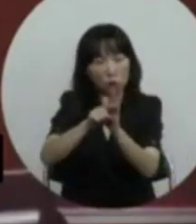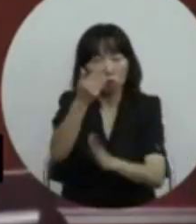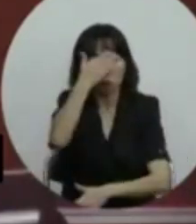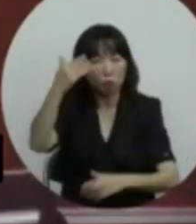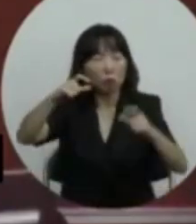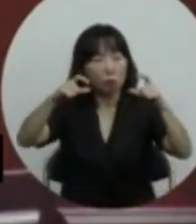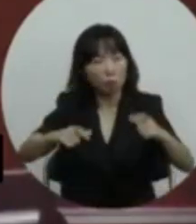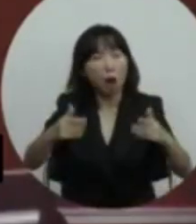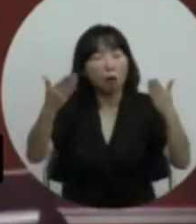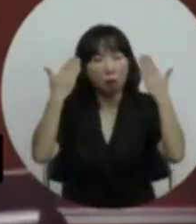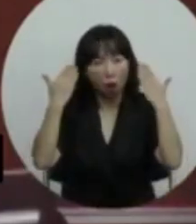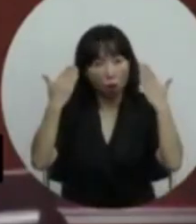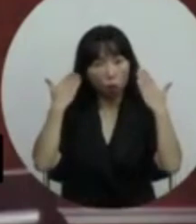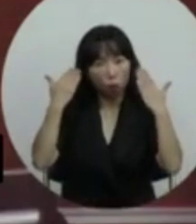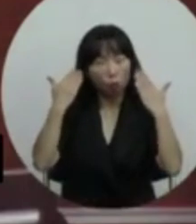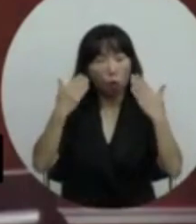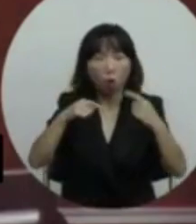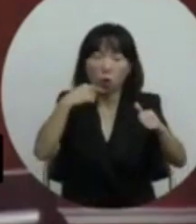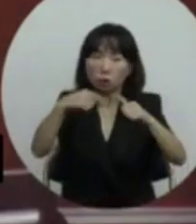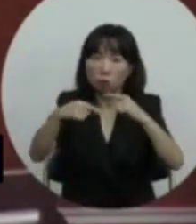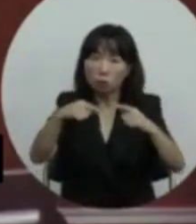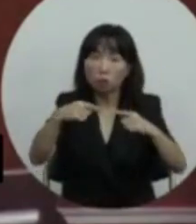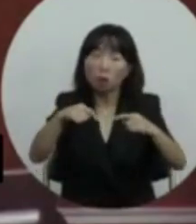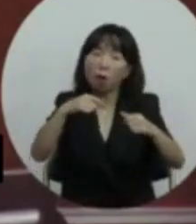청년마을학교, 청년정책아카데미,